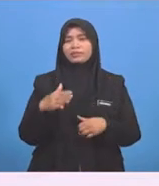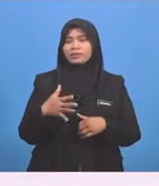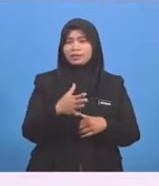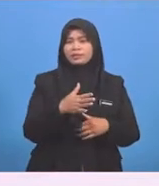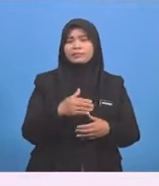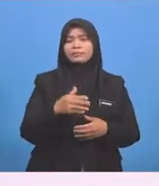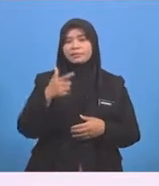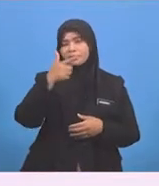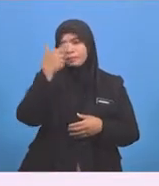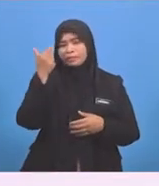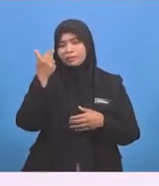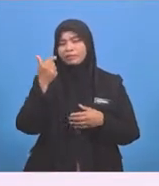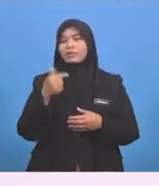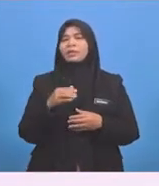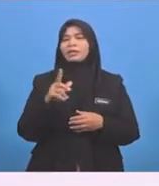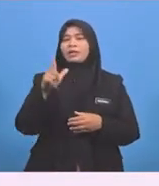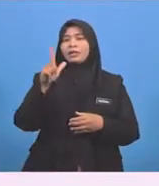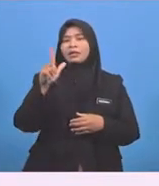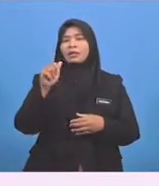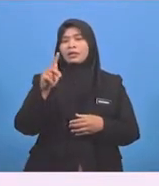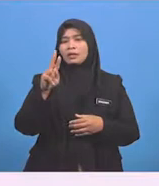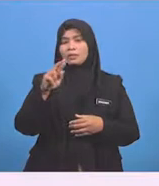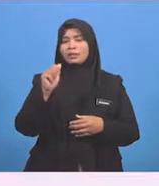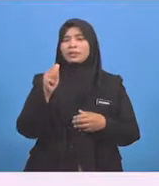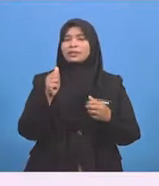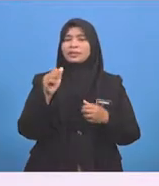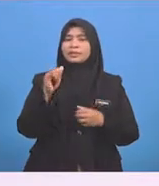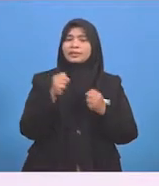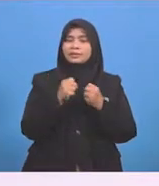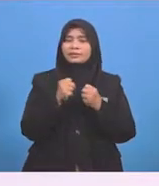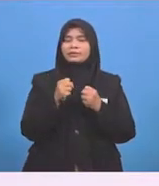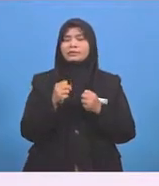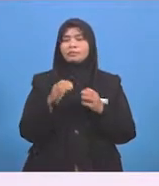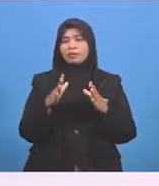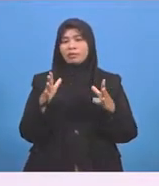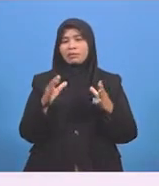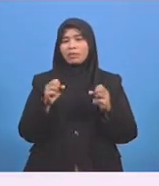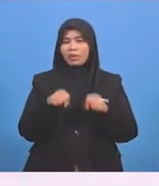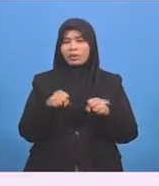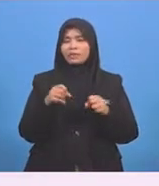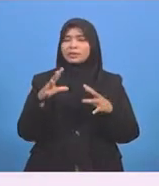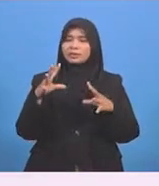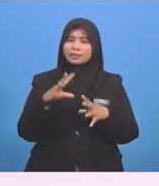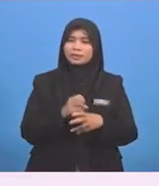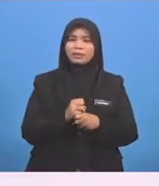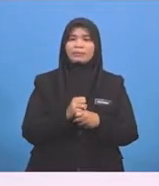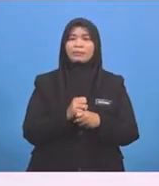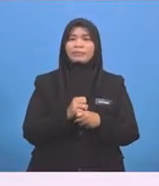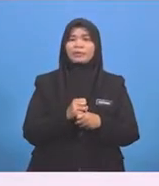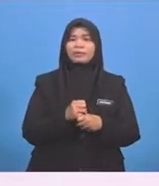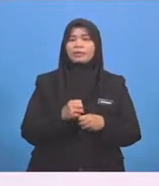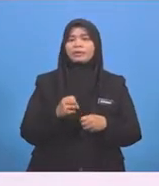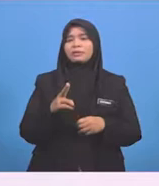pendam tentu pelakuran ais yang besar membolehkannya menyerap kuantiti haba yang banyak apabila